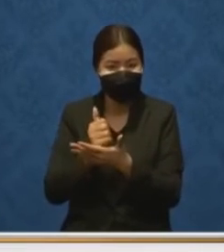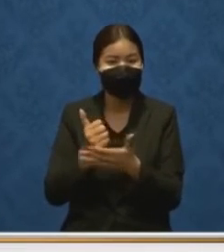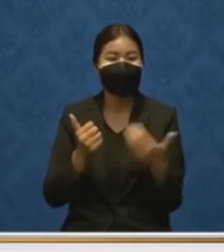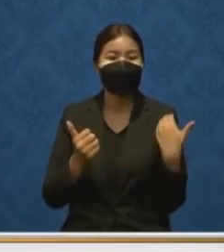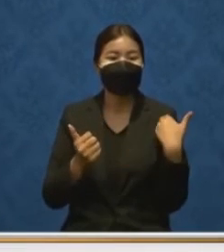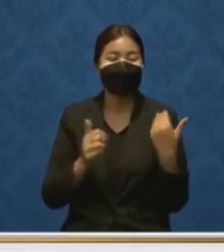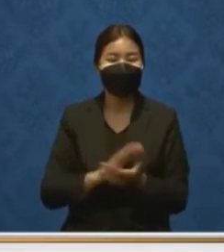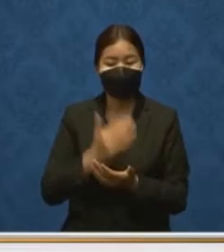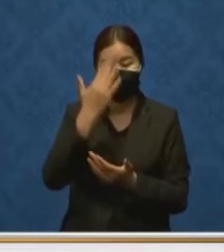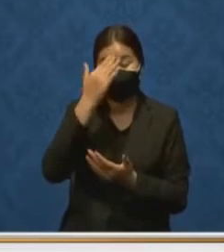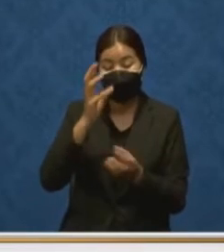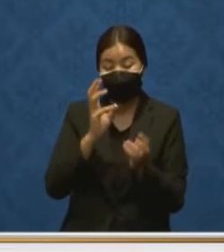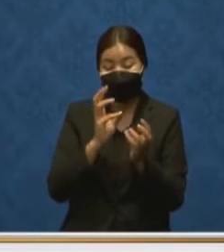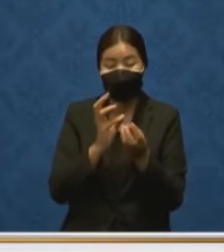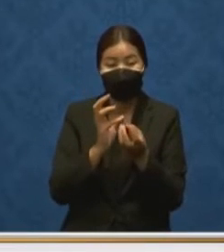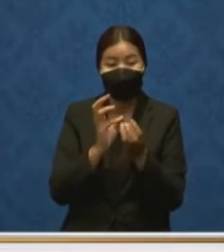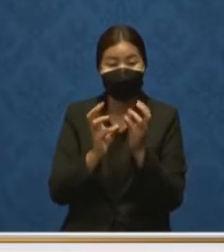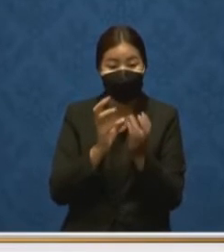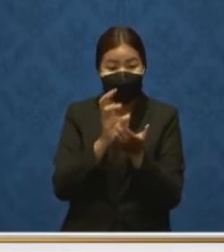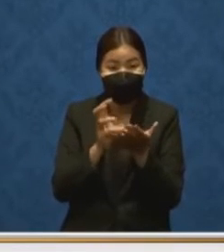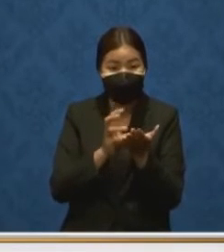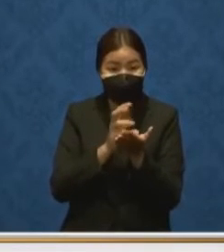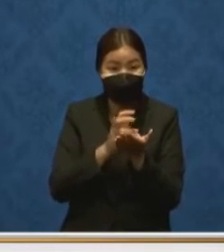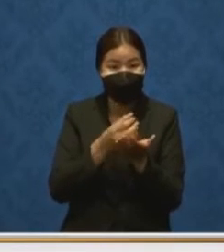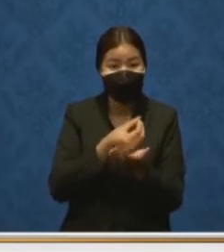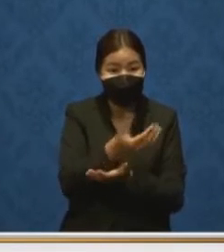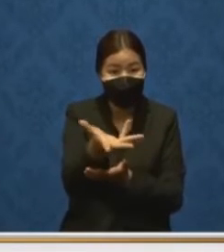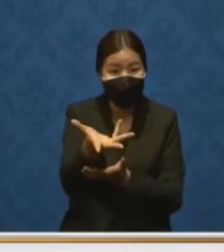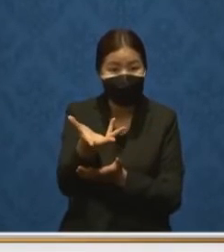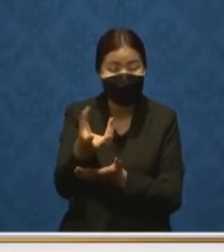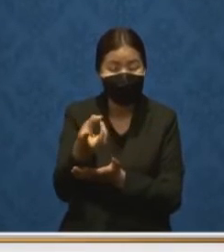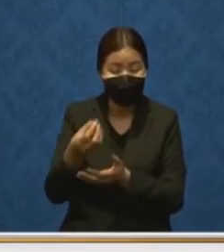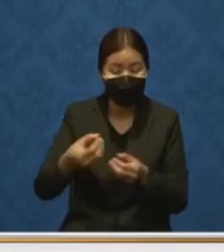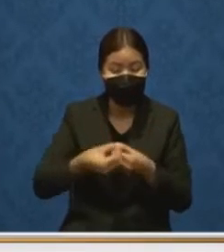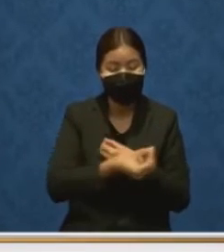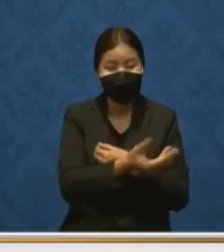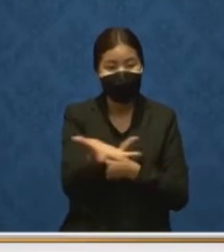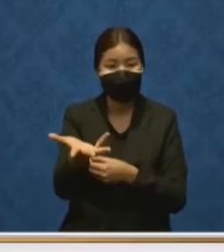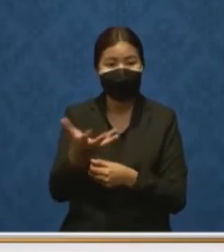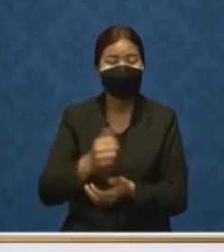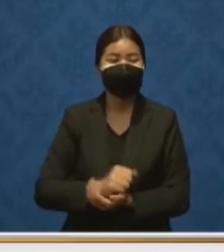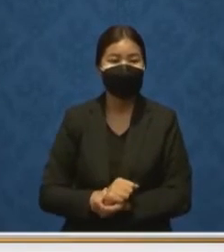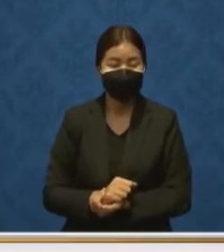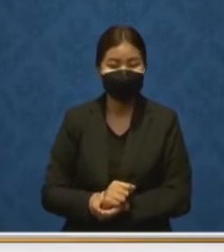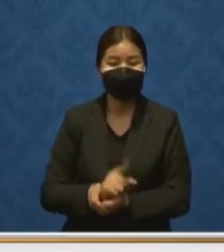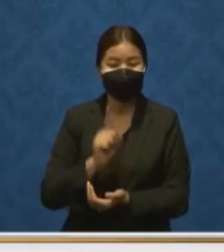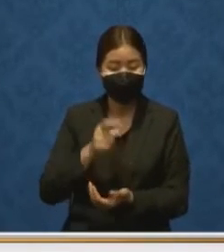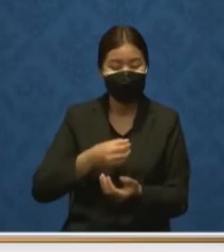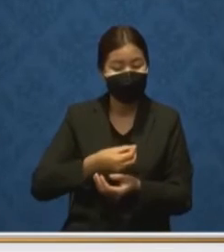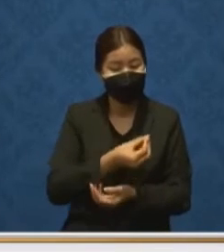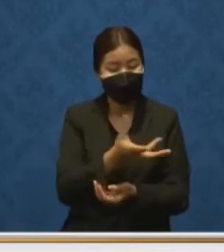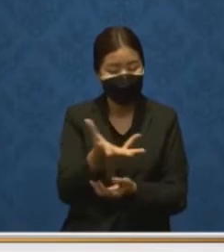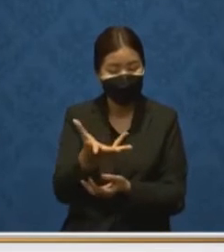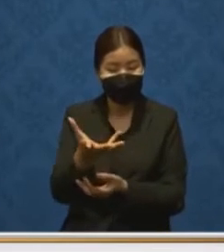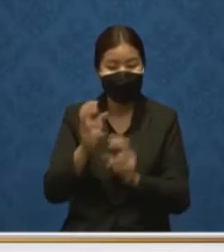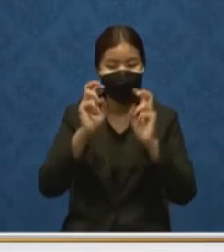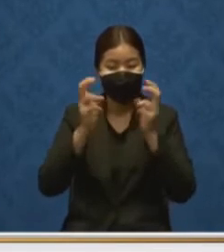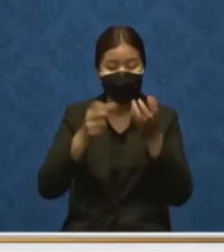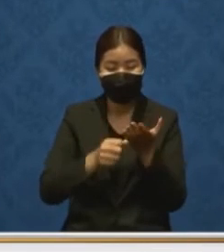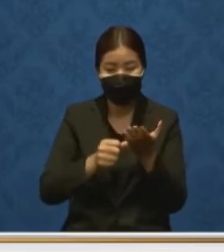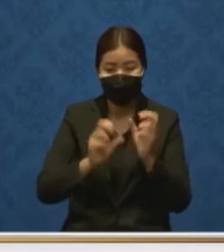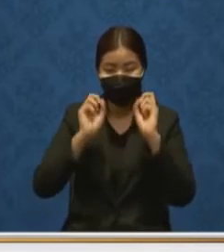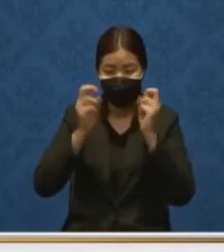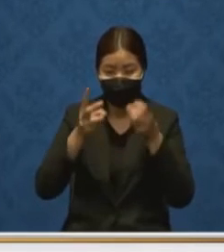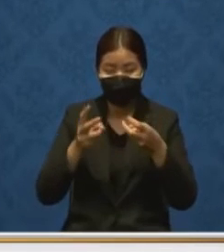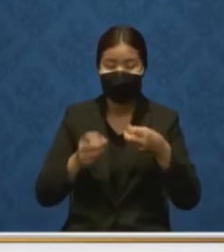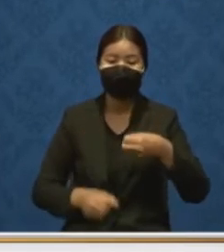า ปุย เราต้องแ้ปัญหา 2 ข้อ ไม่ใช